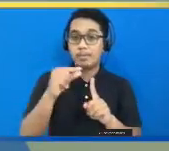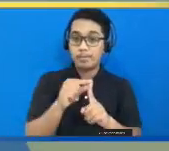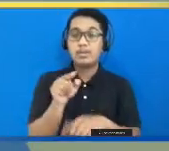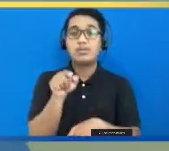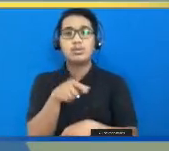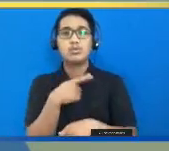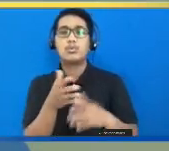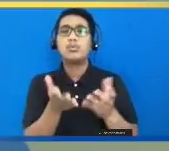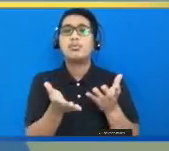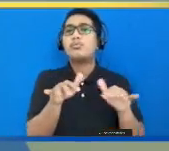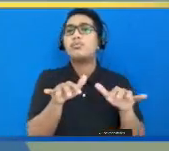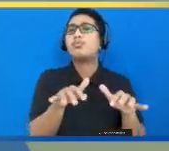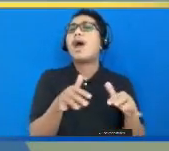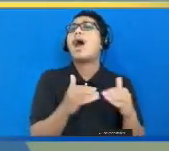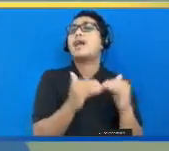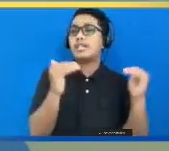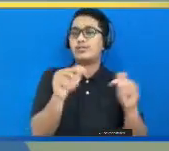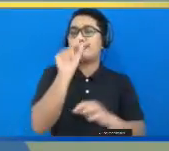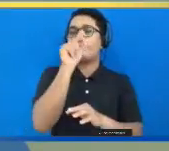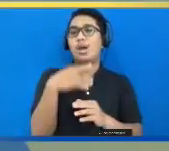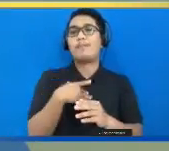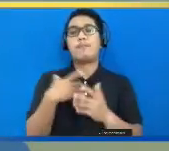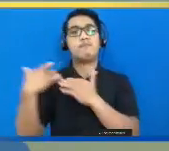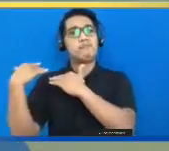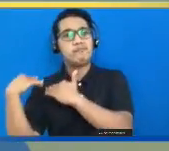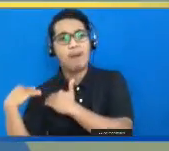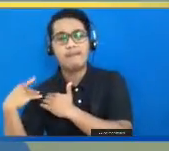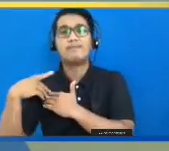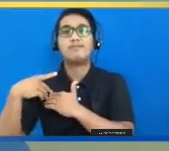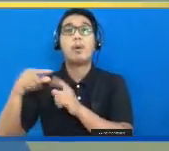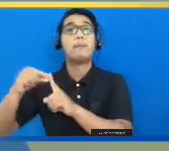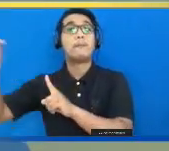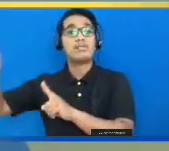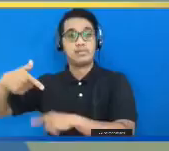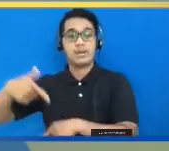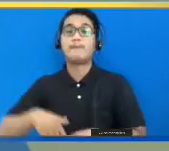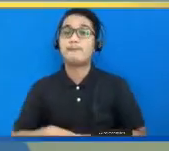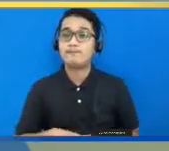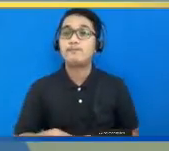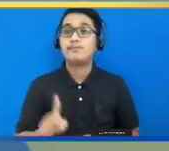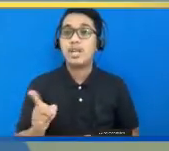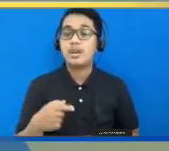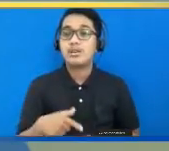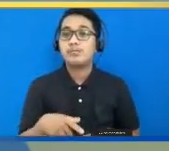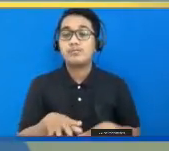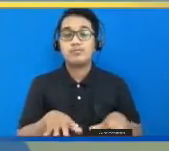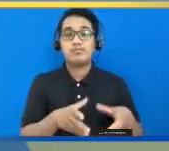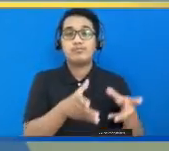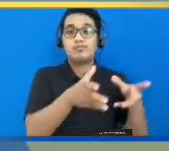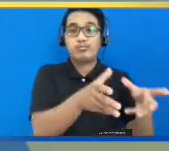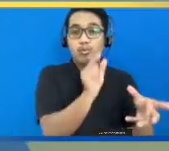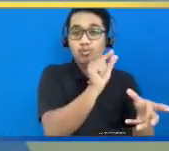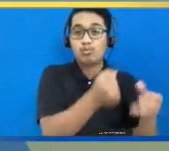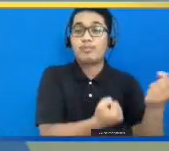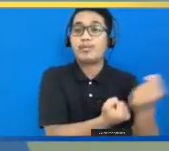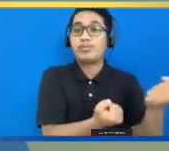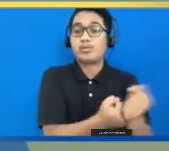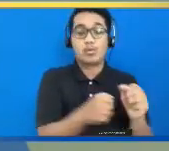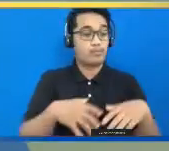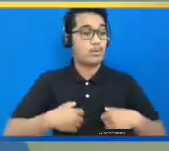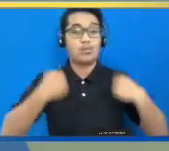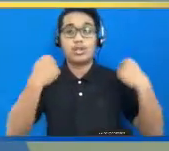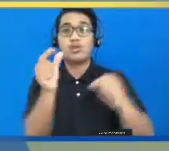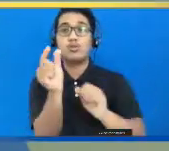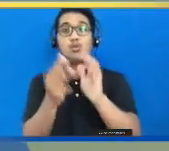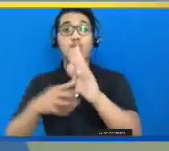dalam hal beban pajak yang ditanggung oleh wajib pajak serta keberpihakan untuk mendukung penguatan